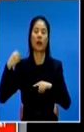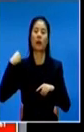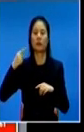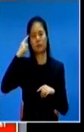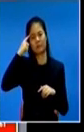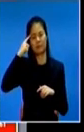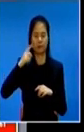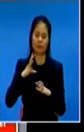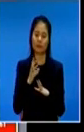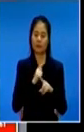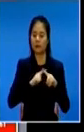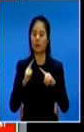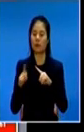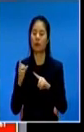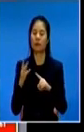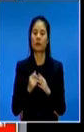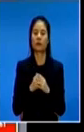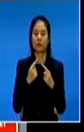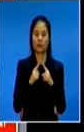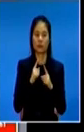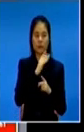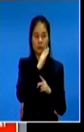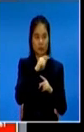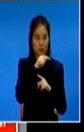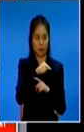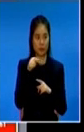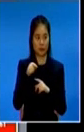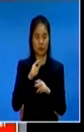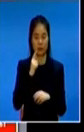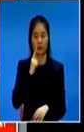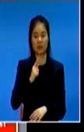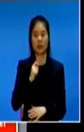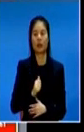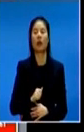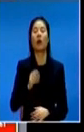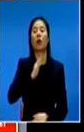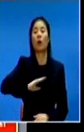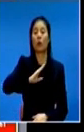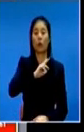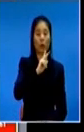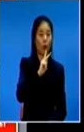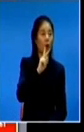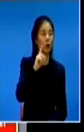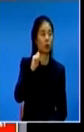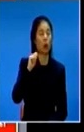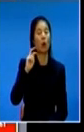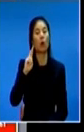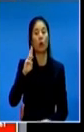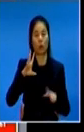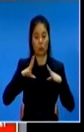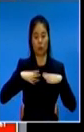ได้แต่ทั้ง2กรณีนะครับการข้ามลำดับอาวุโสทั้ง2นี้ต้องได้รับความเห็นชอบจากกตร.ก่อนนะครับ